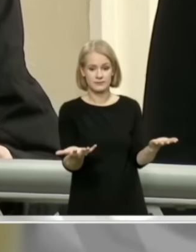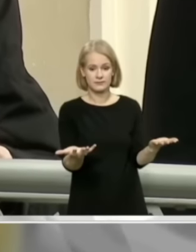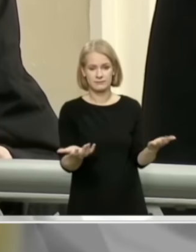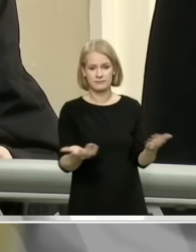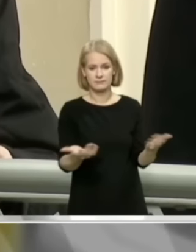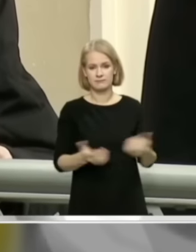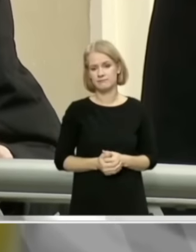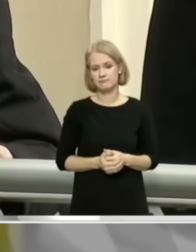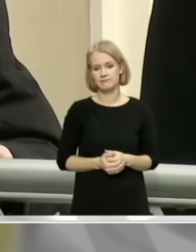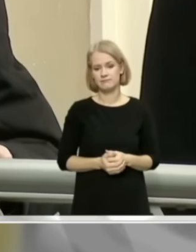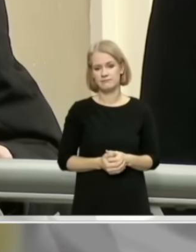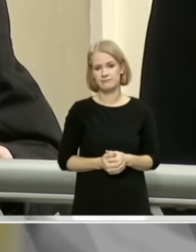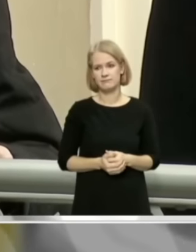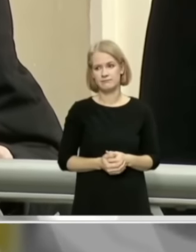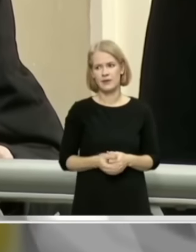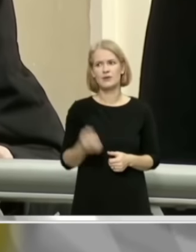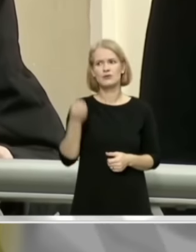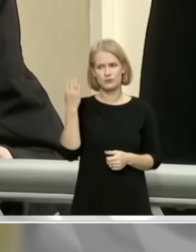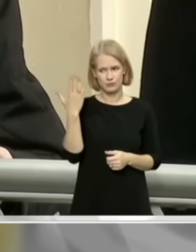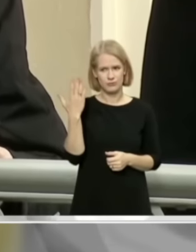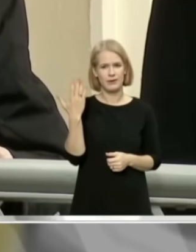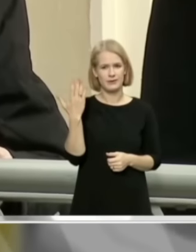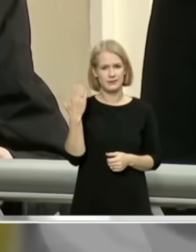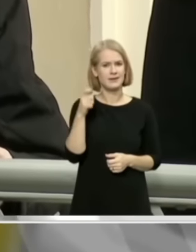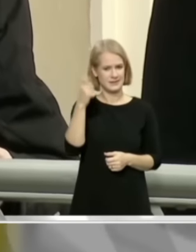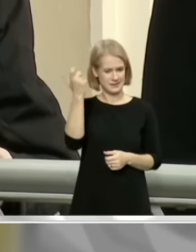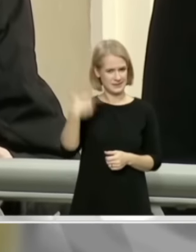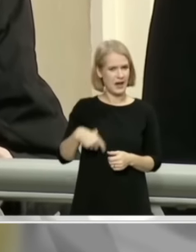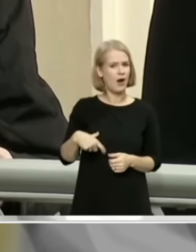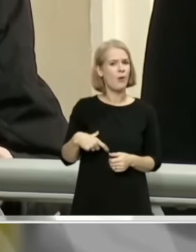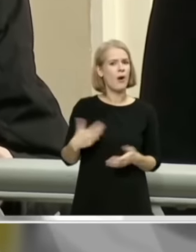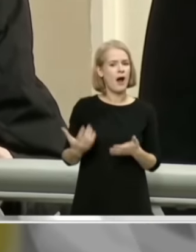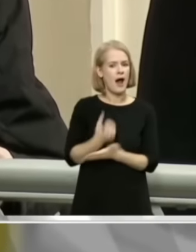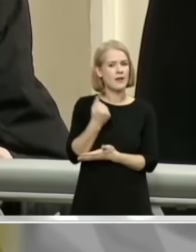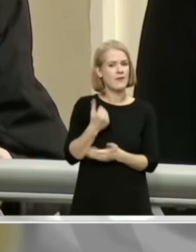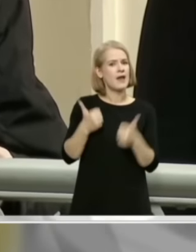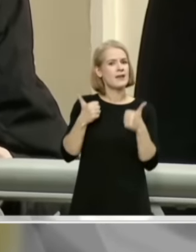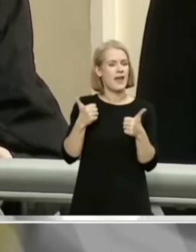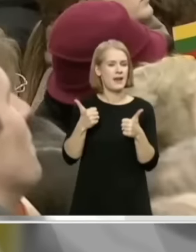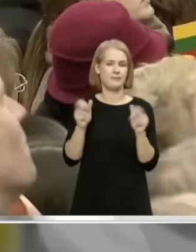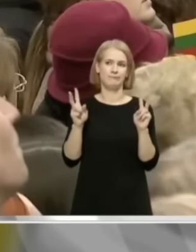Suprask, savo tai parsivežiai geresnio šiferio.